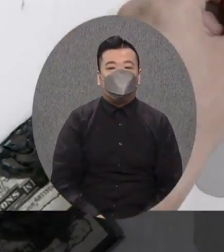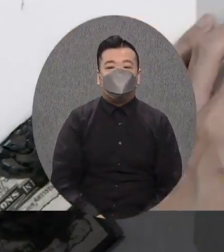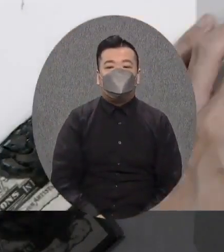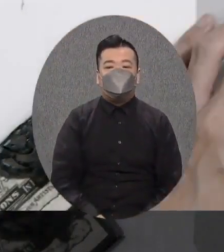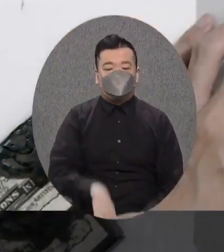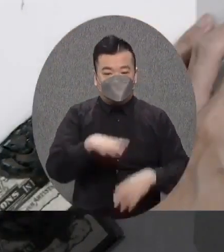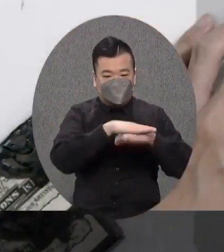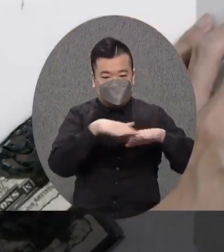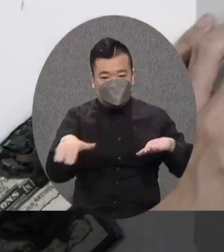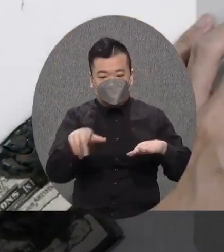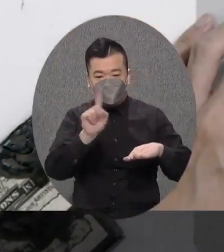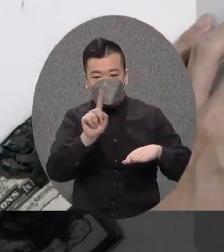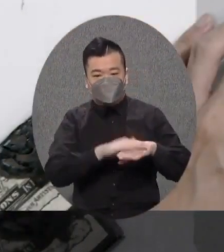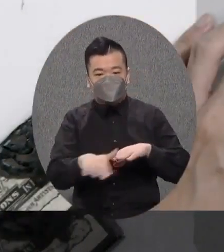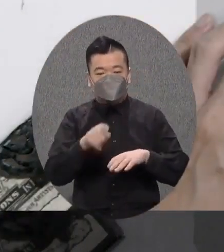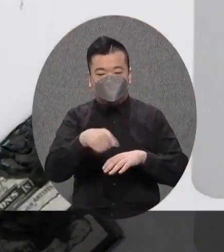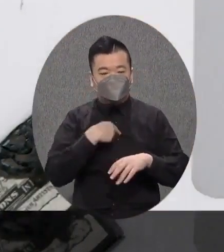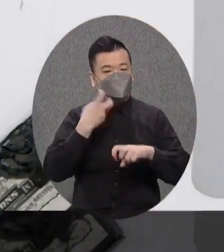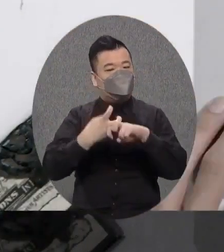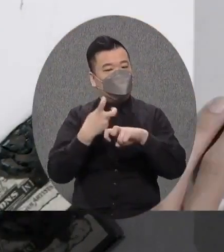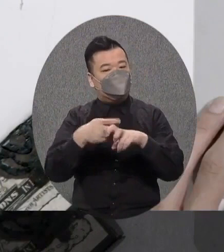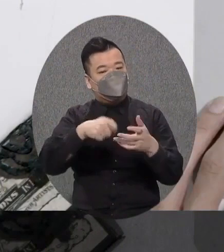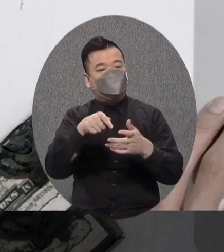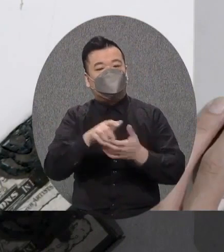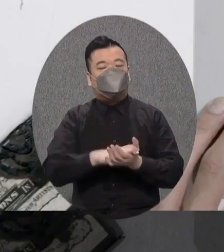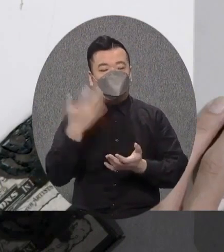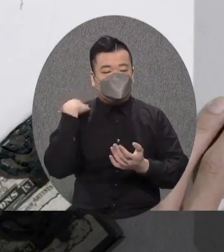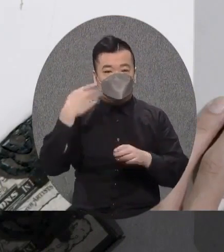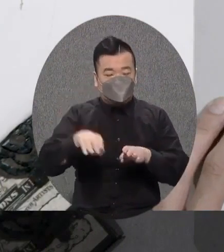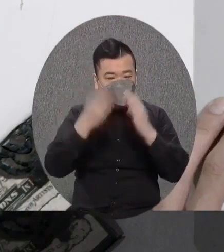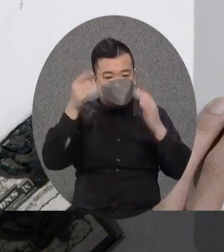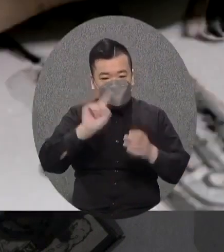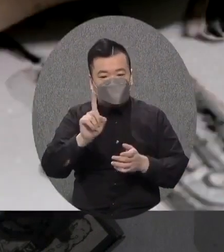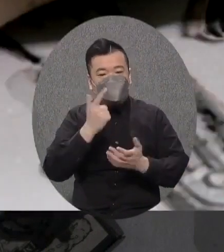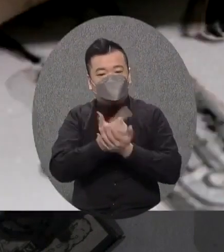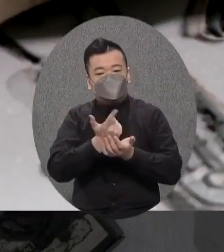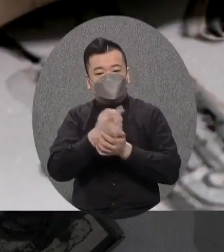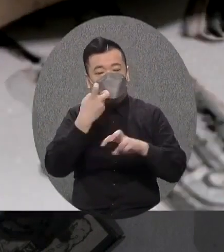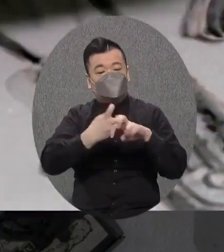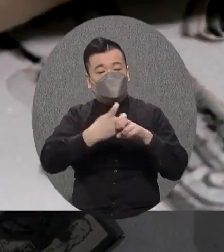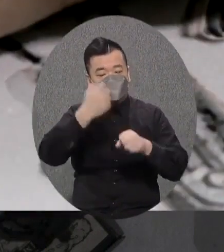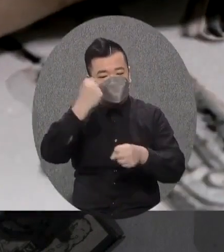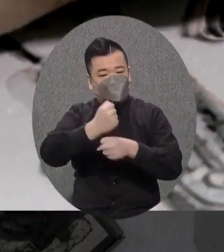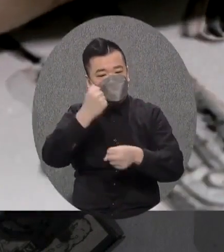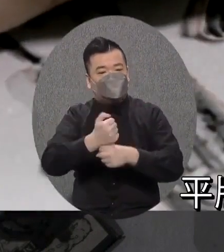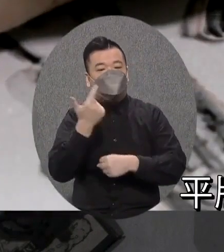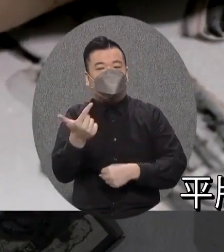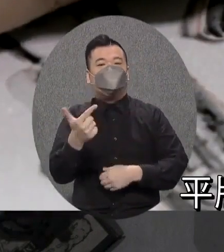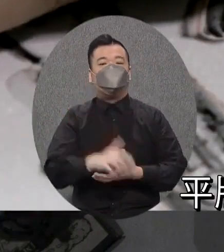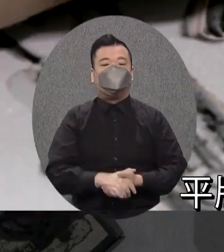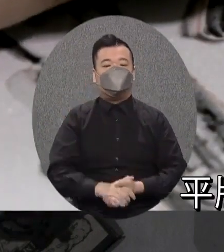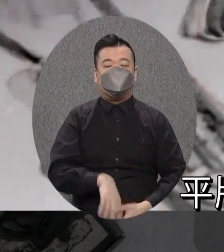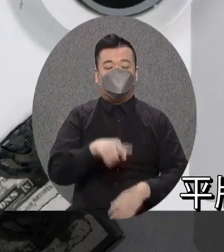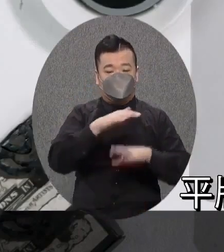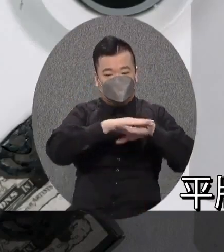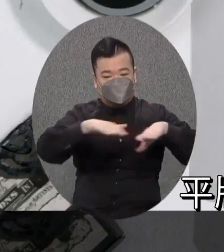平板畫咧，我哋亦都叫佢做石板畫，因為以前最初嘅時候咧，係主要用石材嚟印製嘅。咁